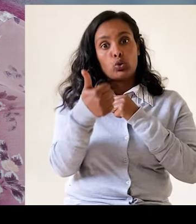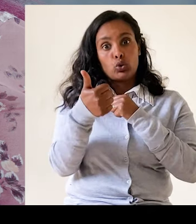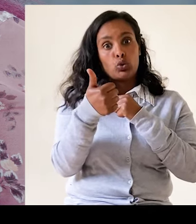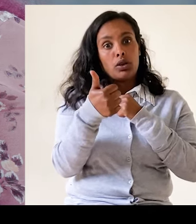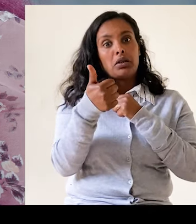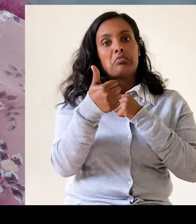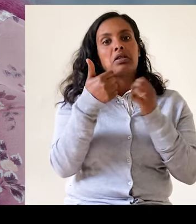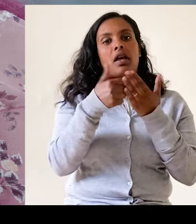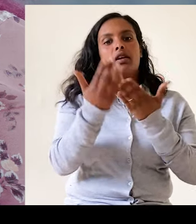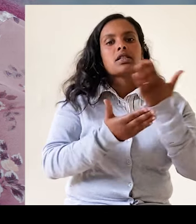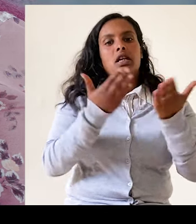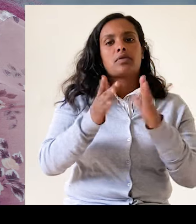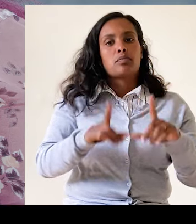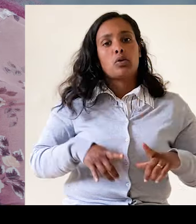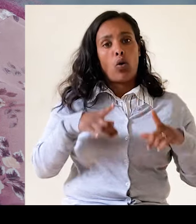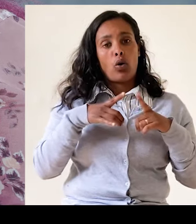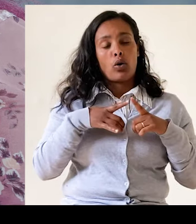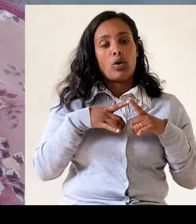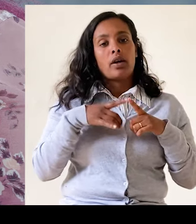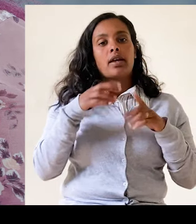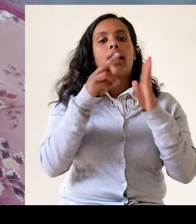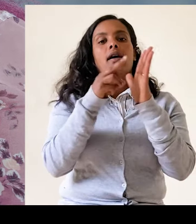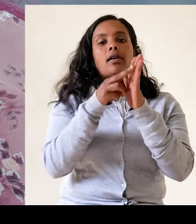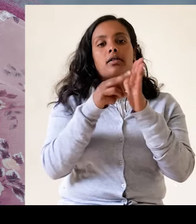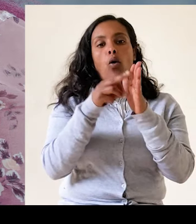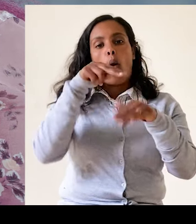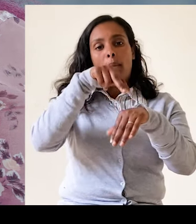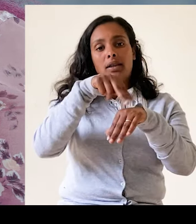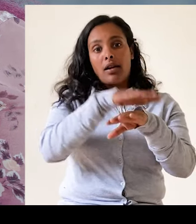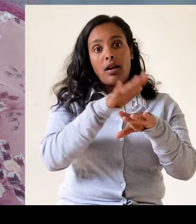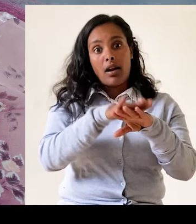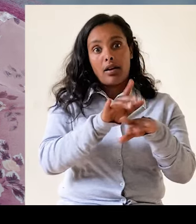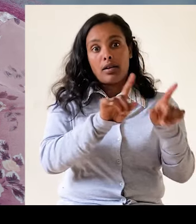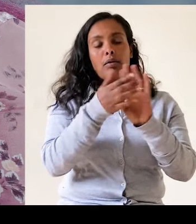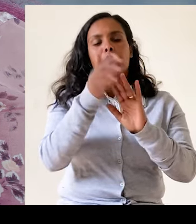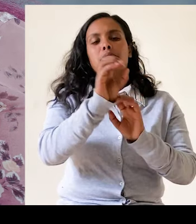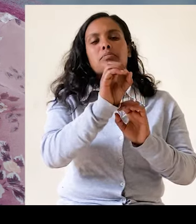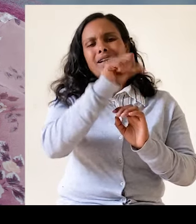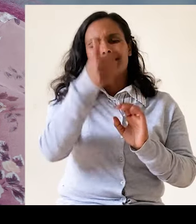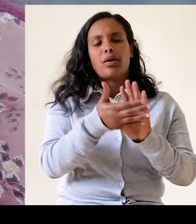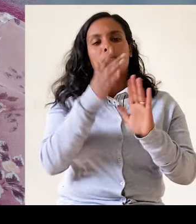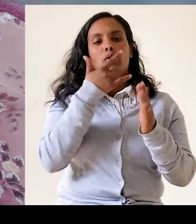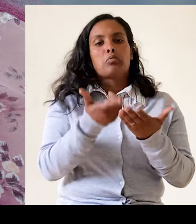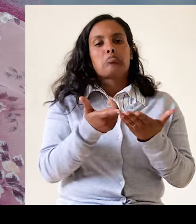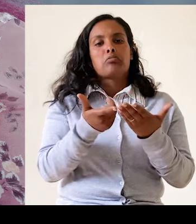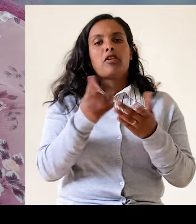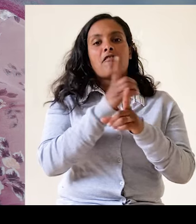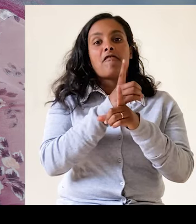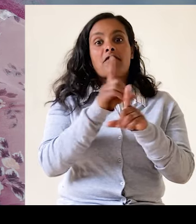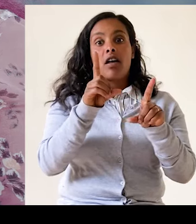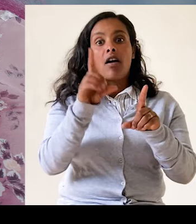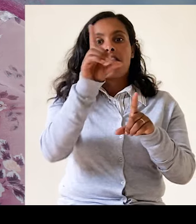ይሄን እንደዚህ አይነት ሰርቪስ ቢኖር የህግ ተቋማት ላይ ምንም አይነት የኢኮኖሚ ኢንካም